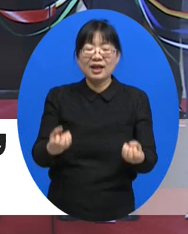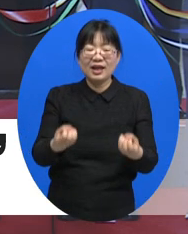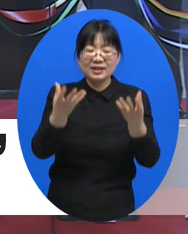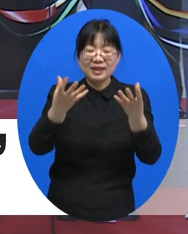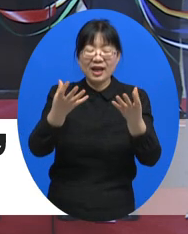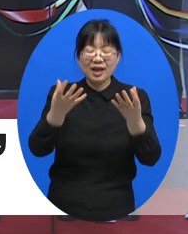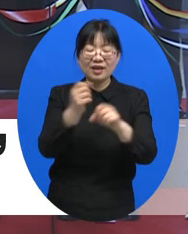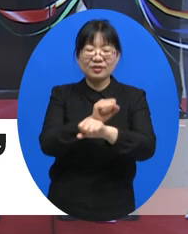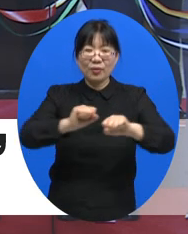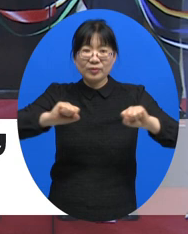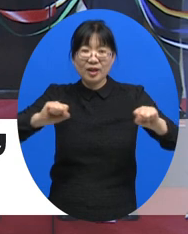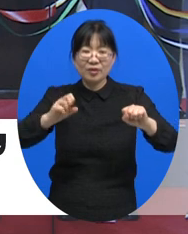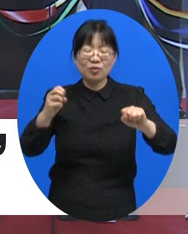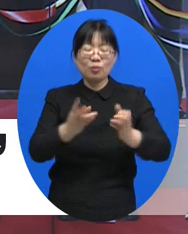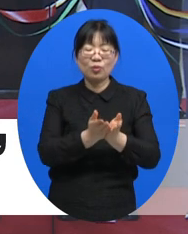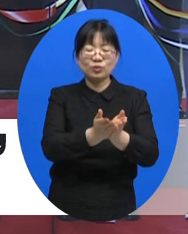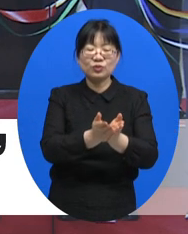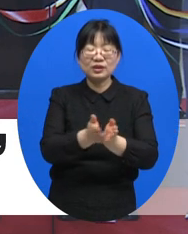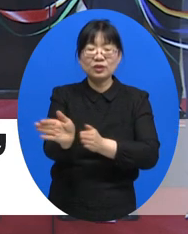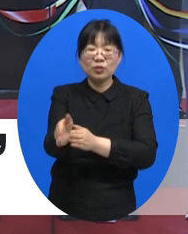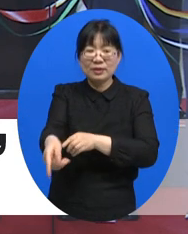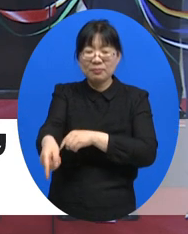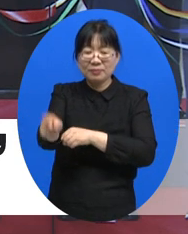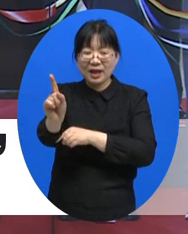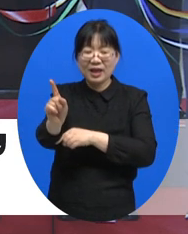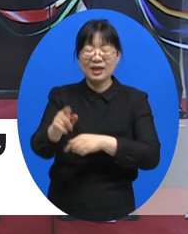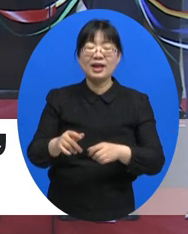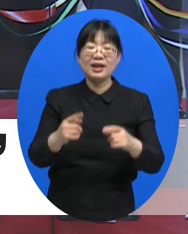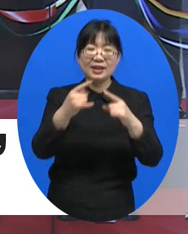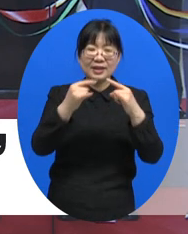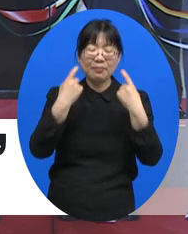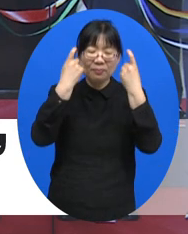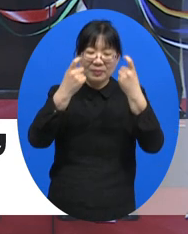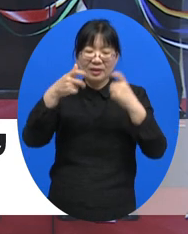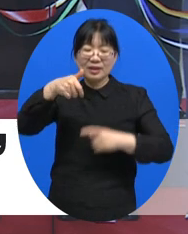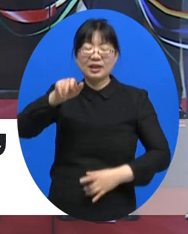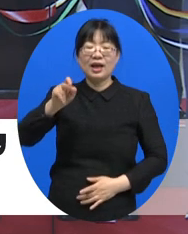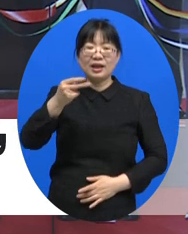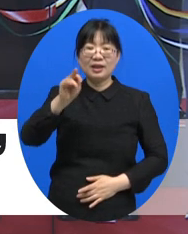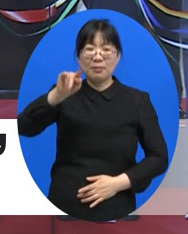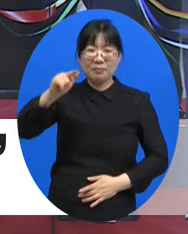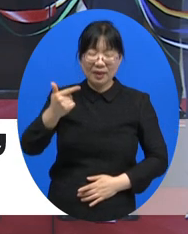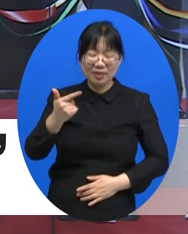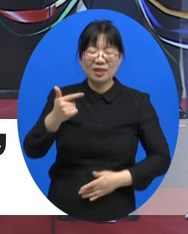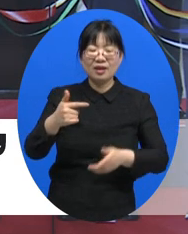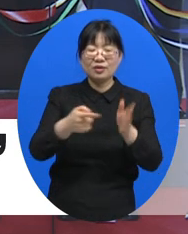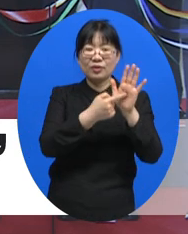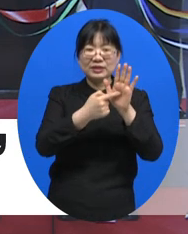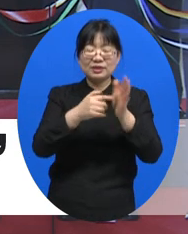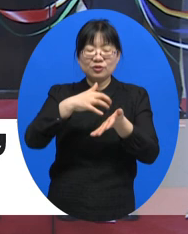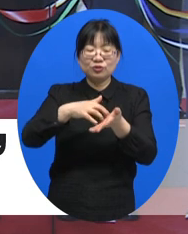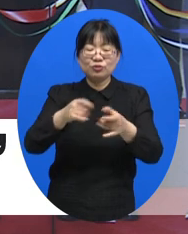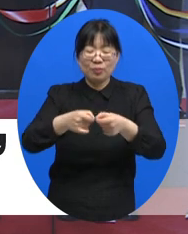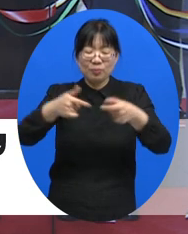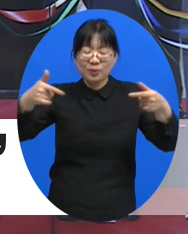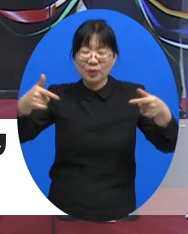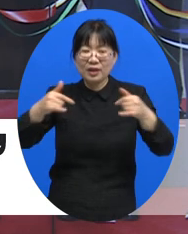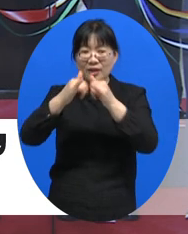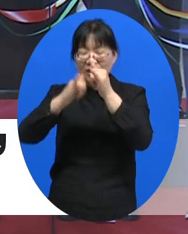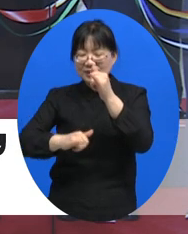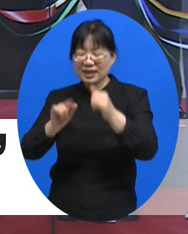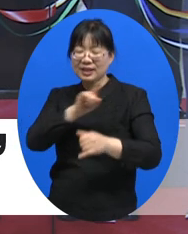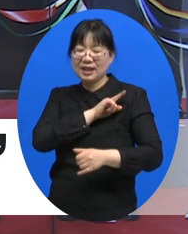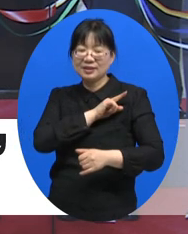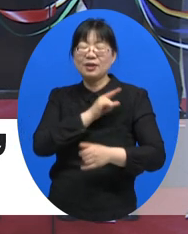행사장 규모를 늘리고 보트와 낚시, 캠핑, 카라반까지 전시 범위를 넓혔는데요. 역대 최다